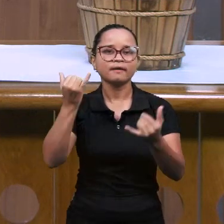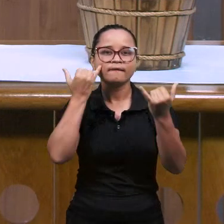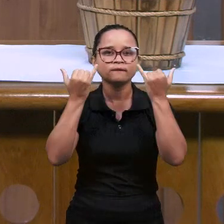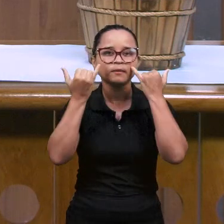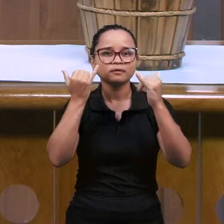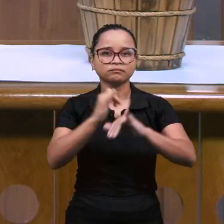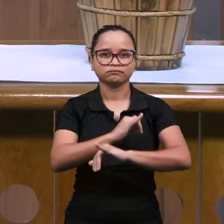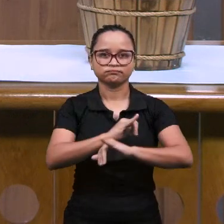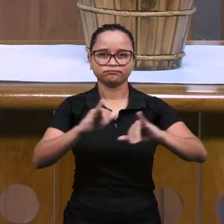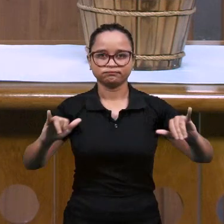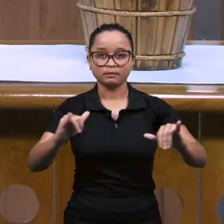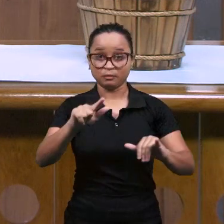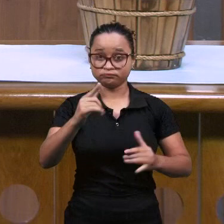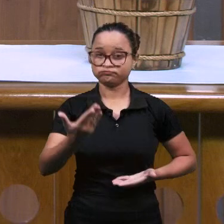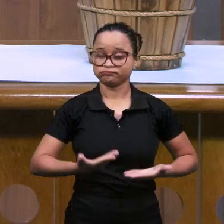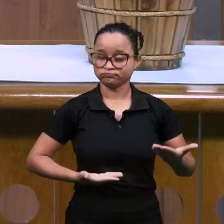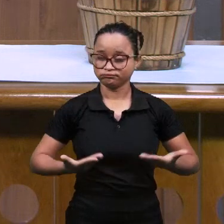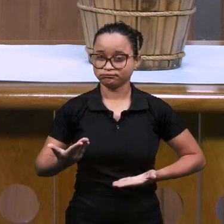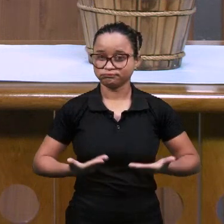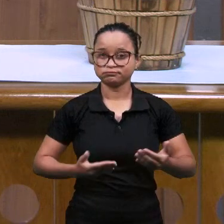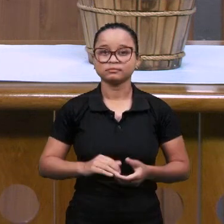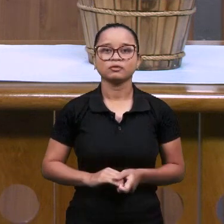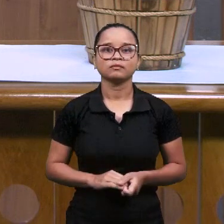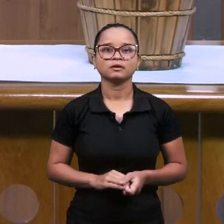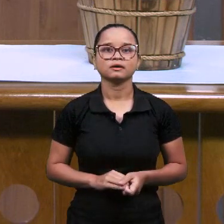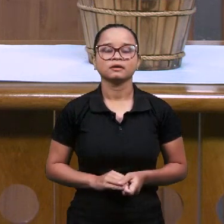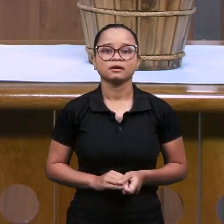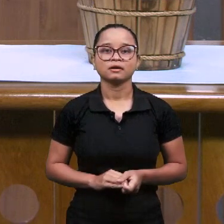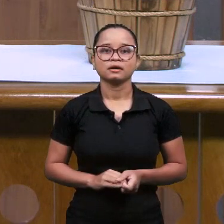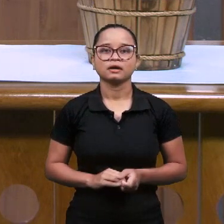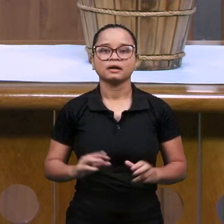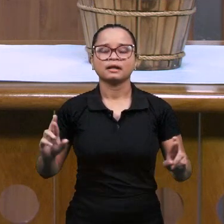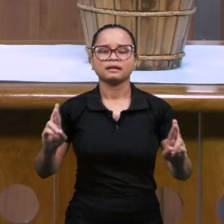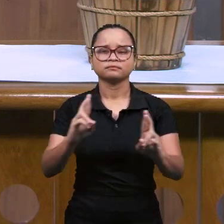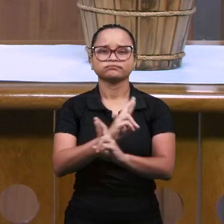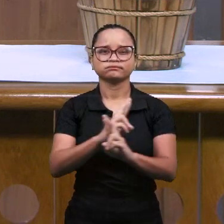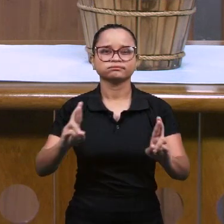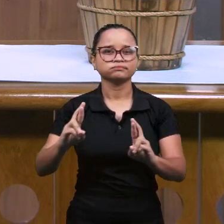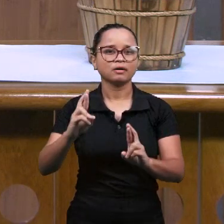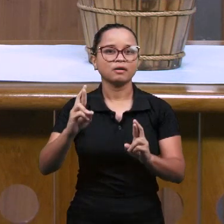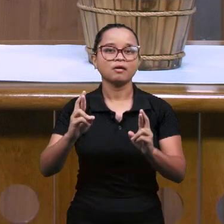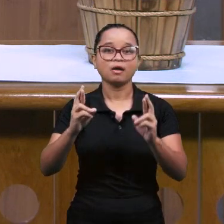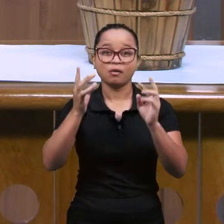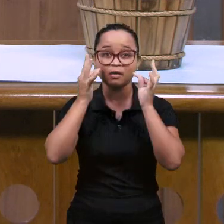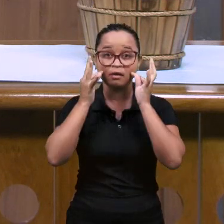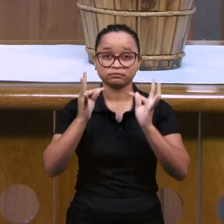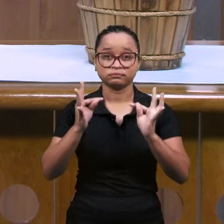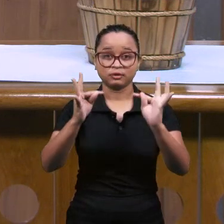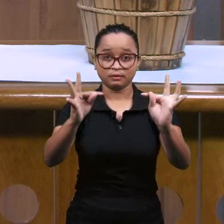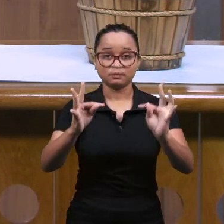donner une information rapide aux frères et sœurs liée à un témoignage qui est arrivé, nous est arrivé